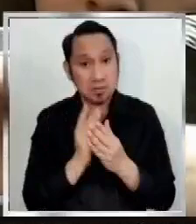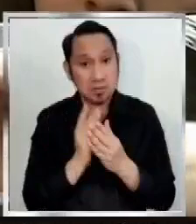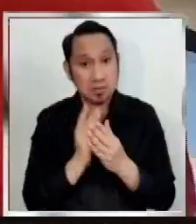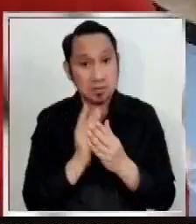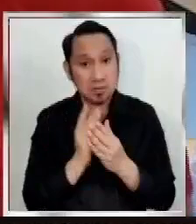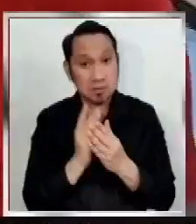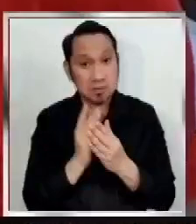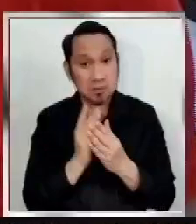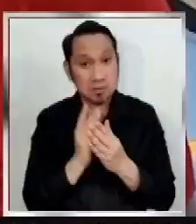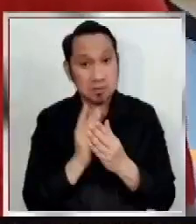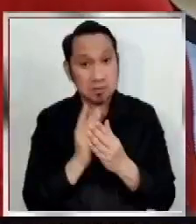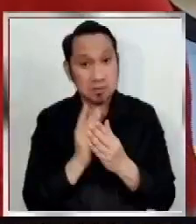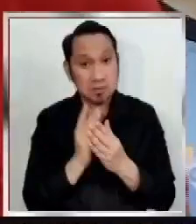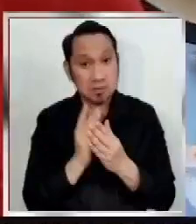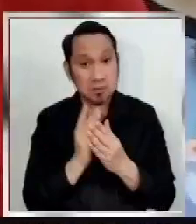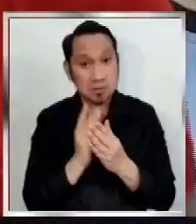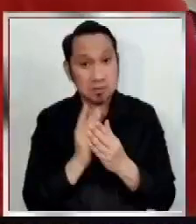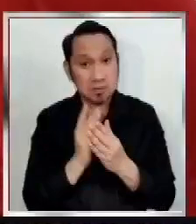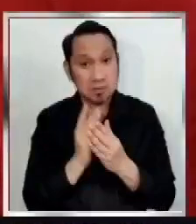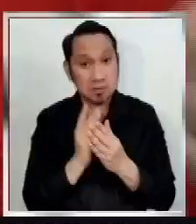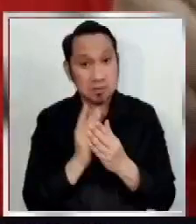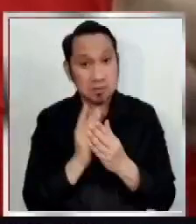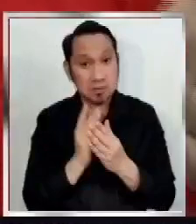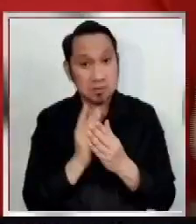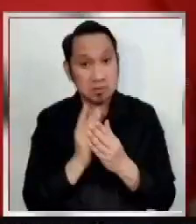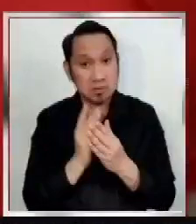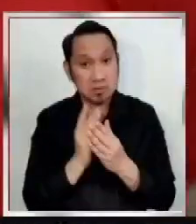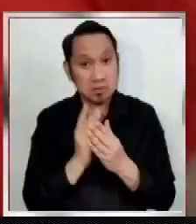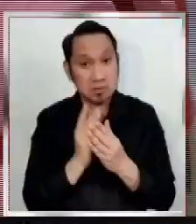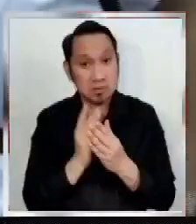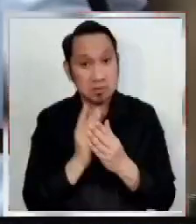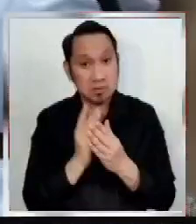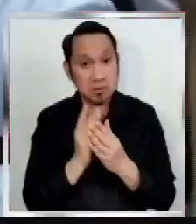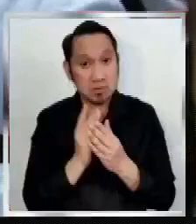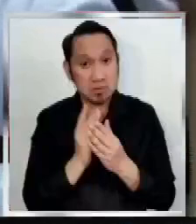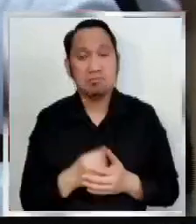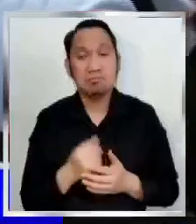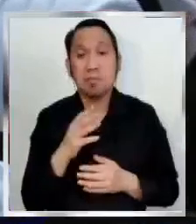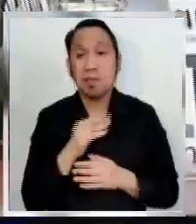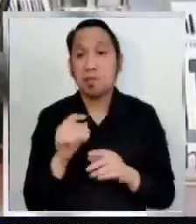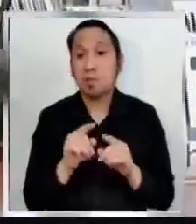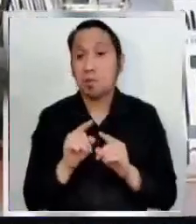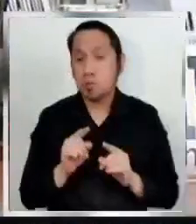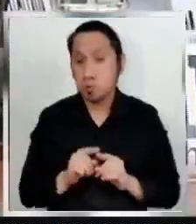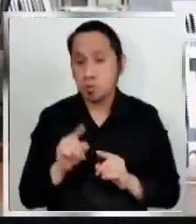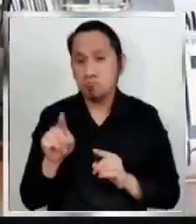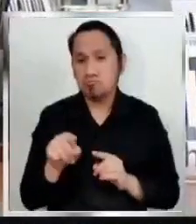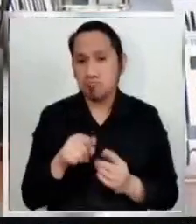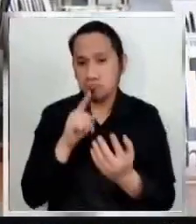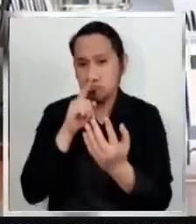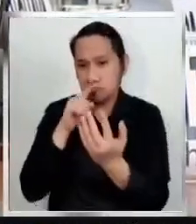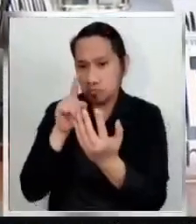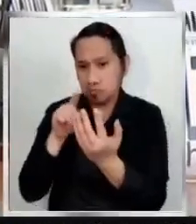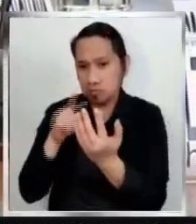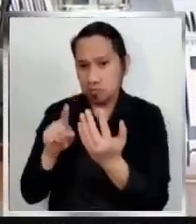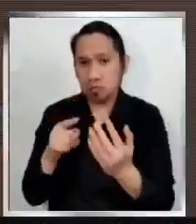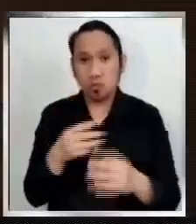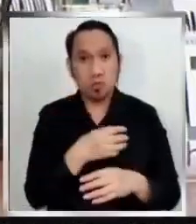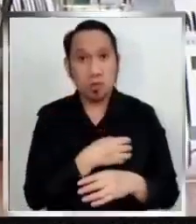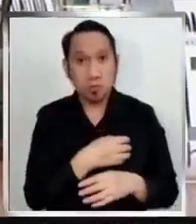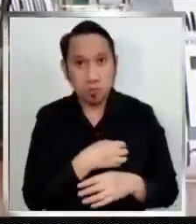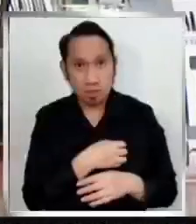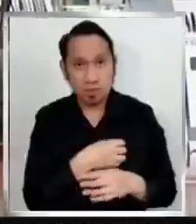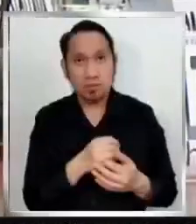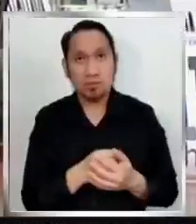dito. Kaugnay niyan, isinusulong ng PNP chief ang masusing pagsala sa mga pulis. Ayaw na raw niyang may tulad ni